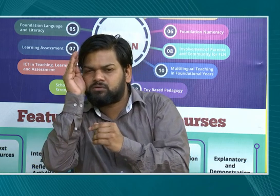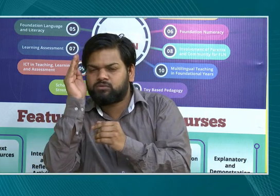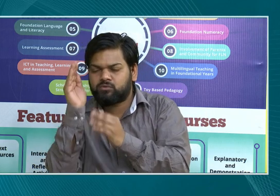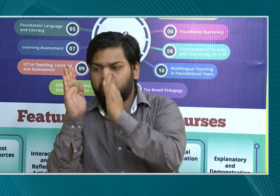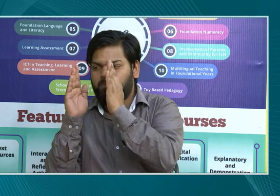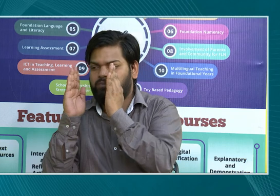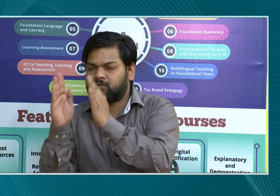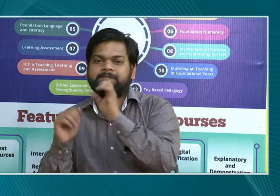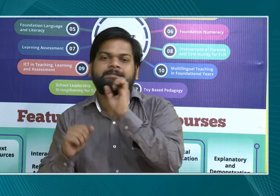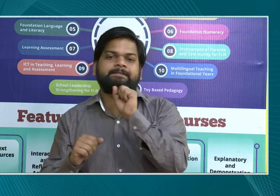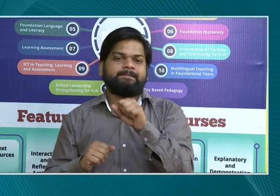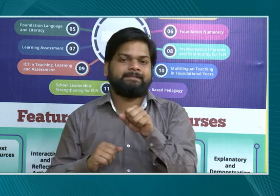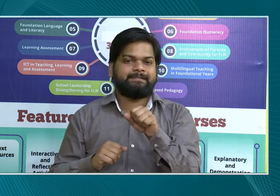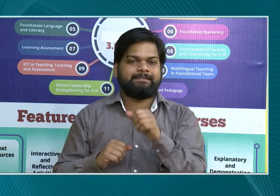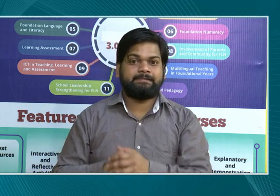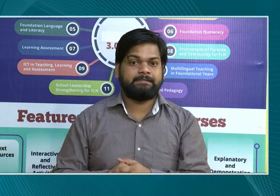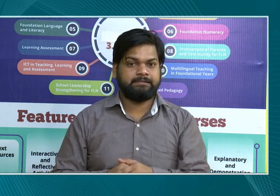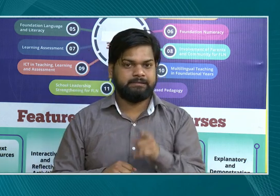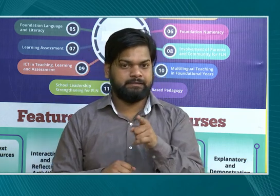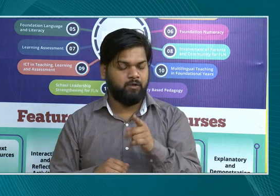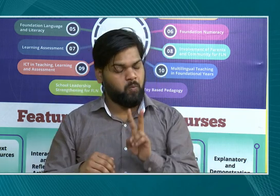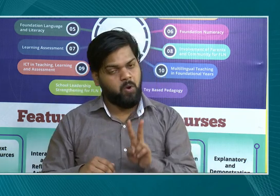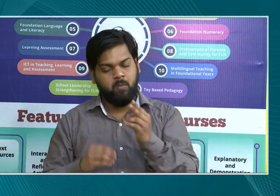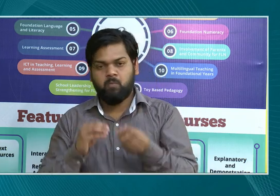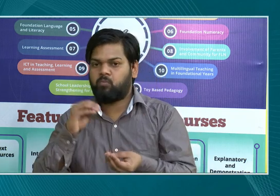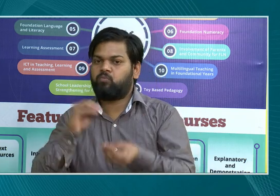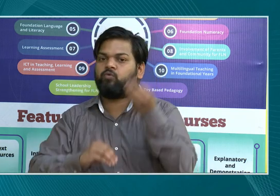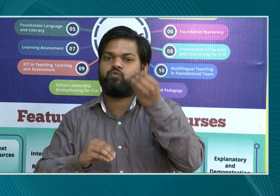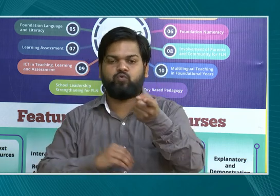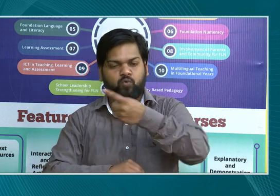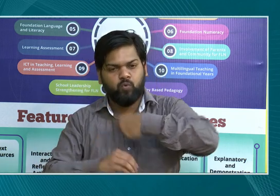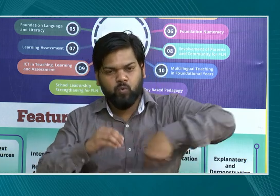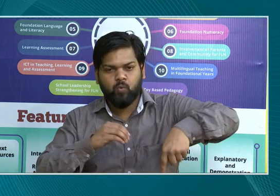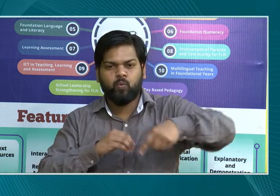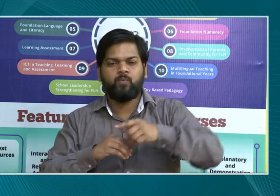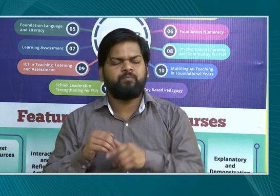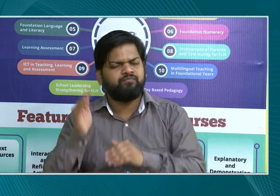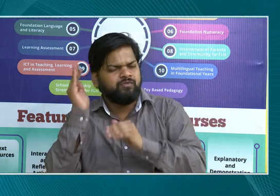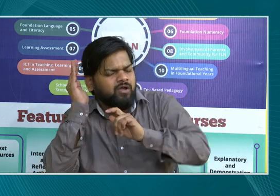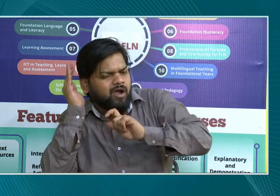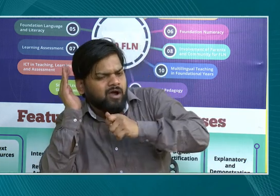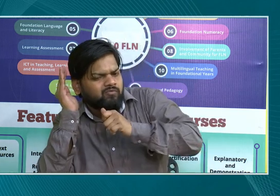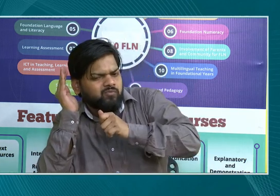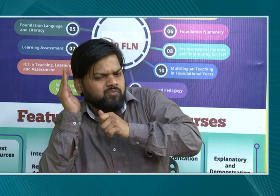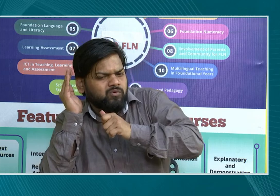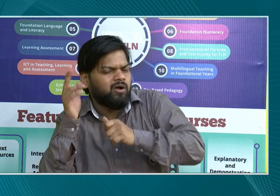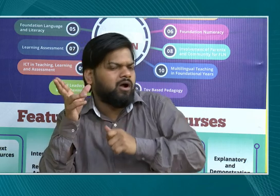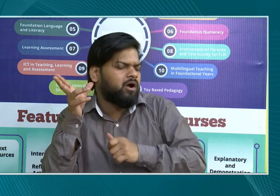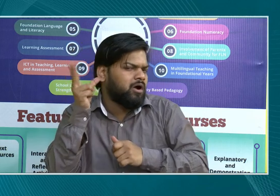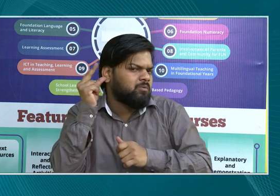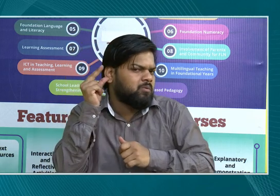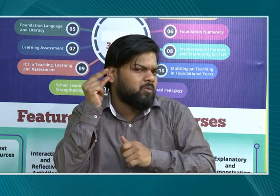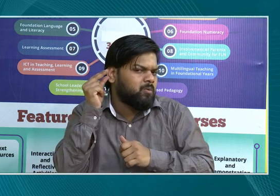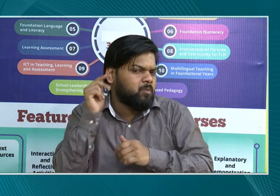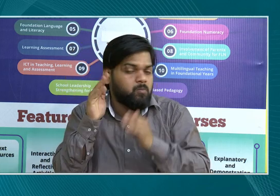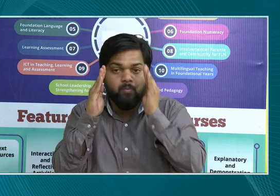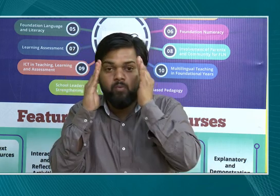बिल्कुल सही कहा आपने और पूरा ध्यान आपका जो है शब्दों पर होता है और जब हम गाने सुनते हैं उसमें तो जाहिर सी बात है की उन्हें को जाते हैं